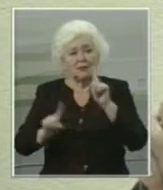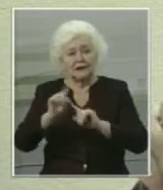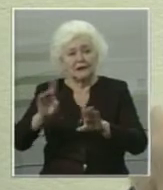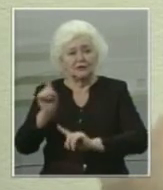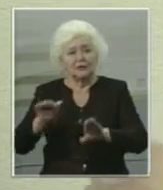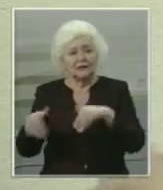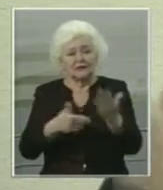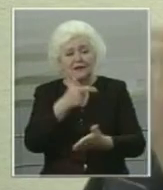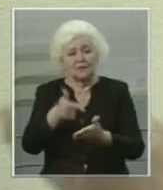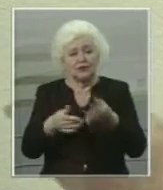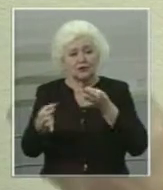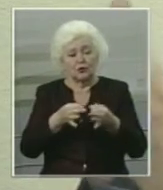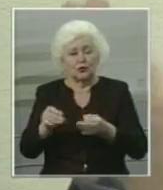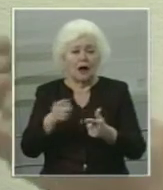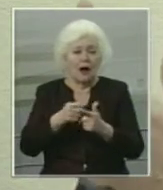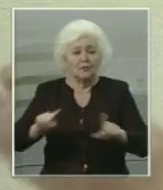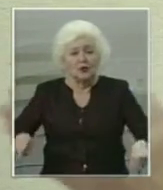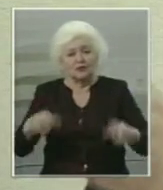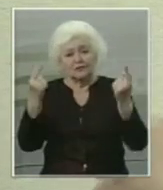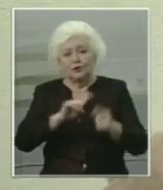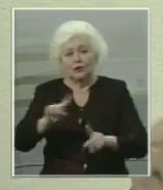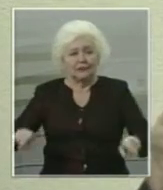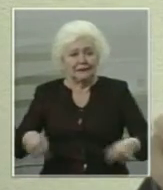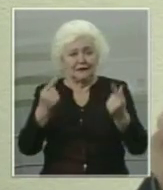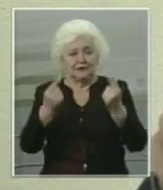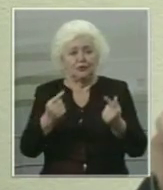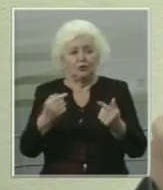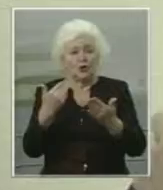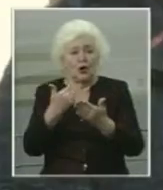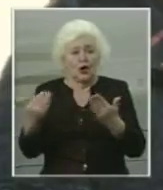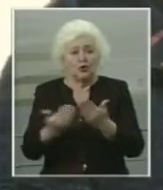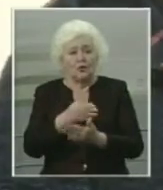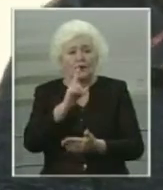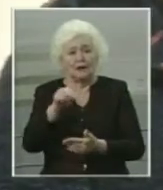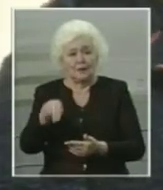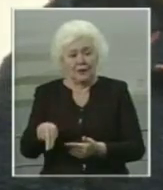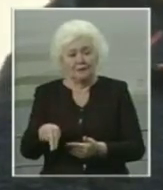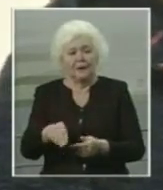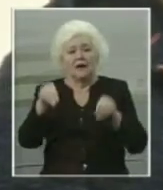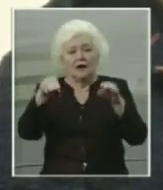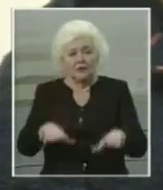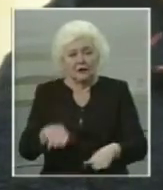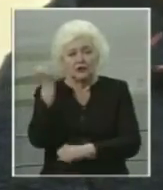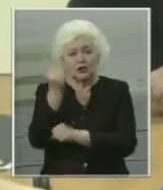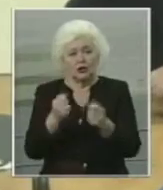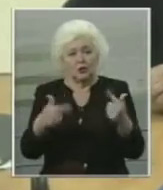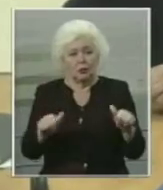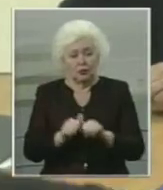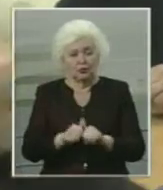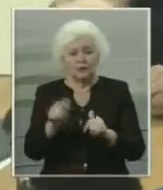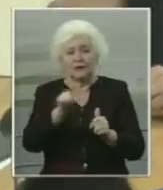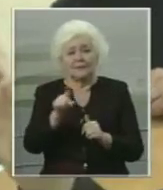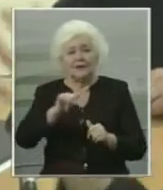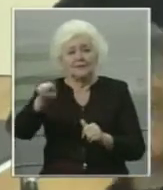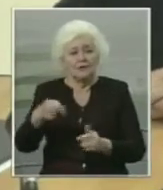сесії міської ради, або створювати чи не створювати нові комунальні підприємства. вирішили, що робоча група із розгляду